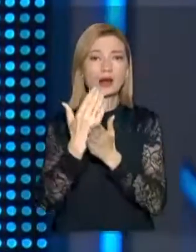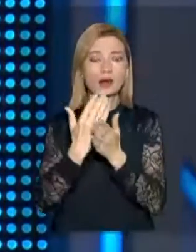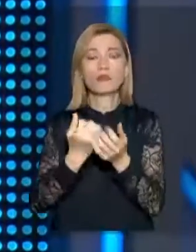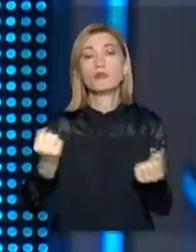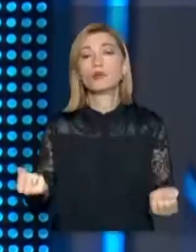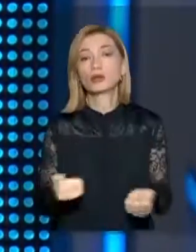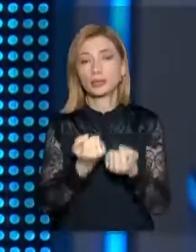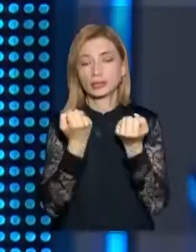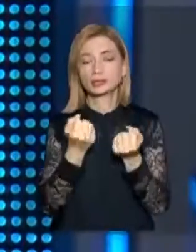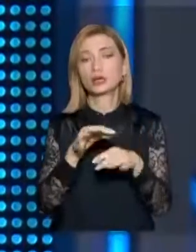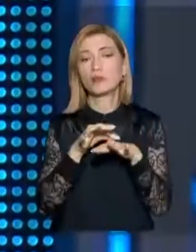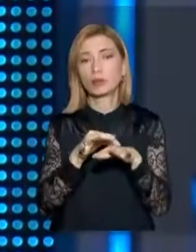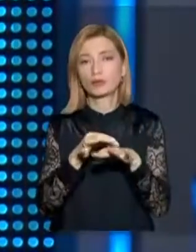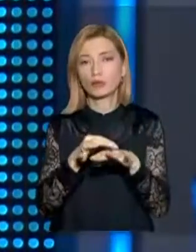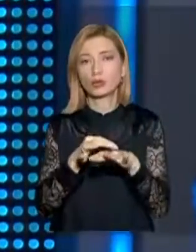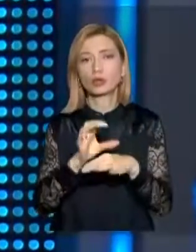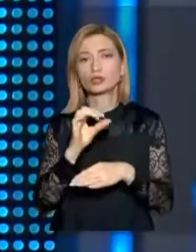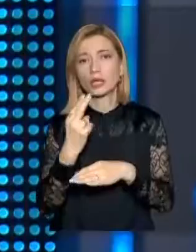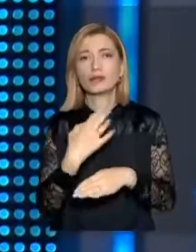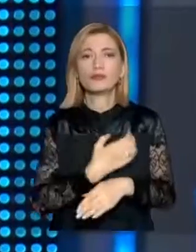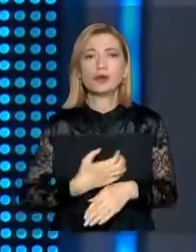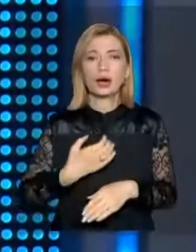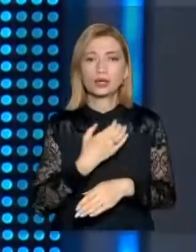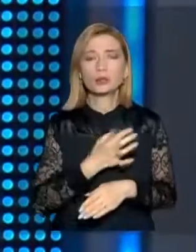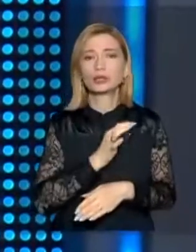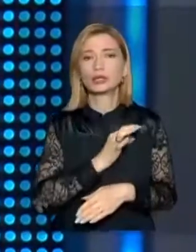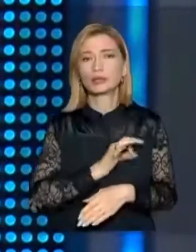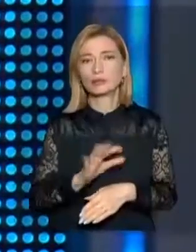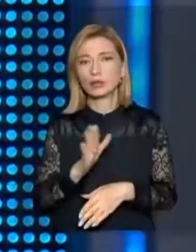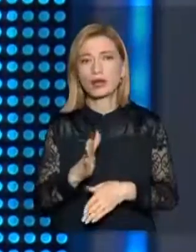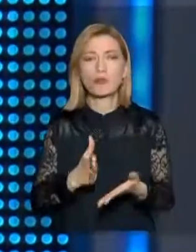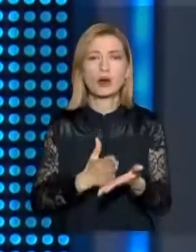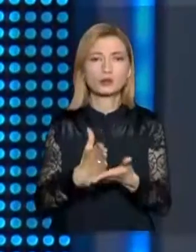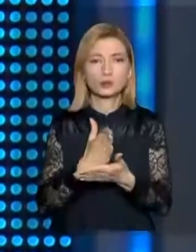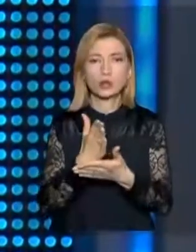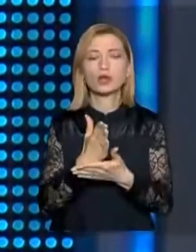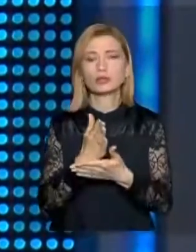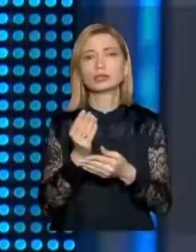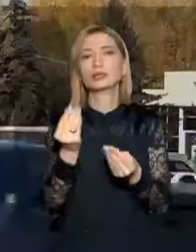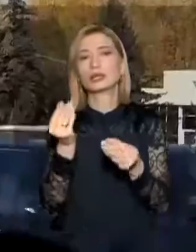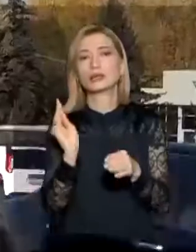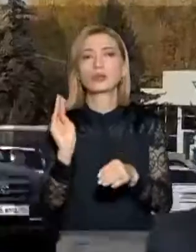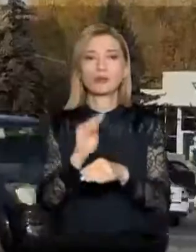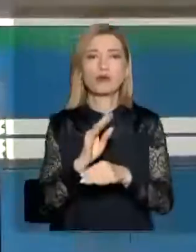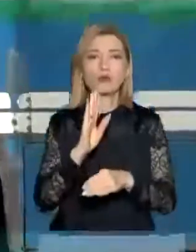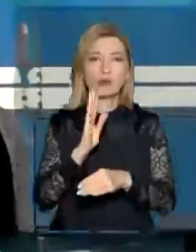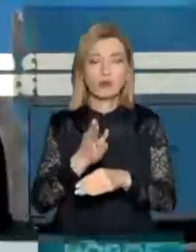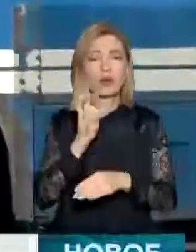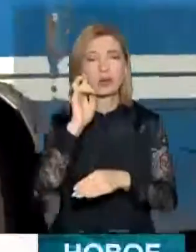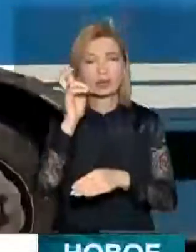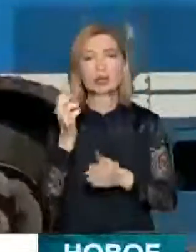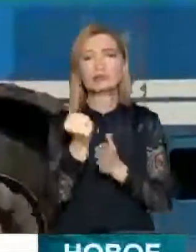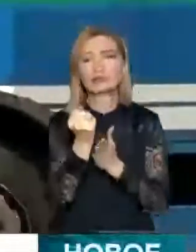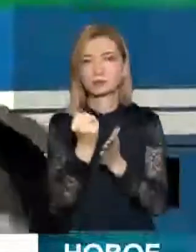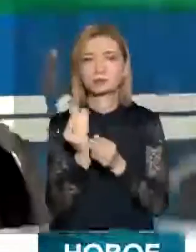программы поддержки перевозчиков. На социально важные, но невыгодные маршруты теперь выделяют дотации. Из бюджета компаниям